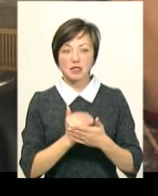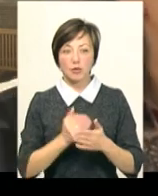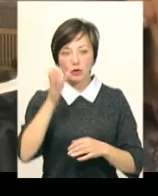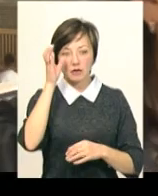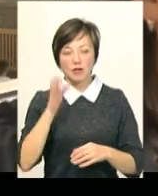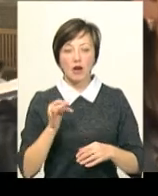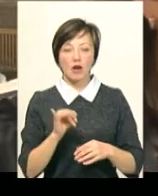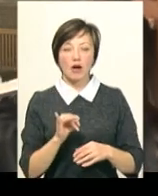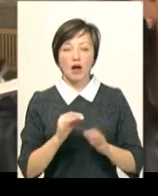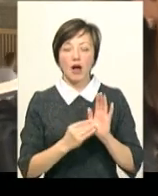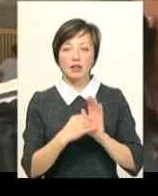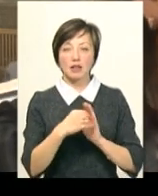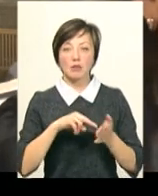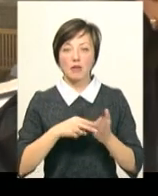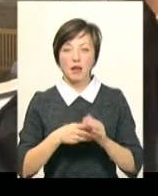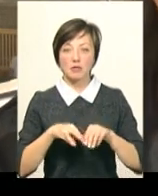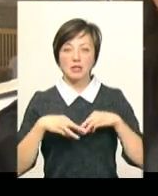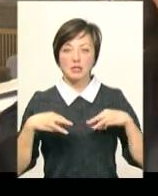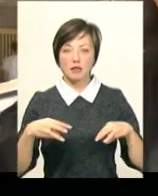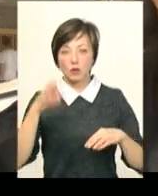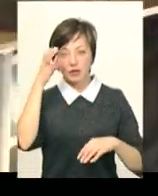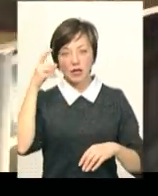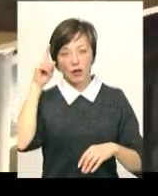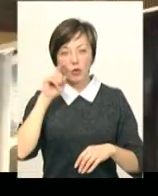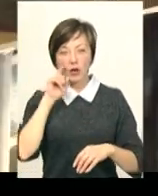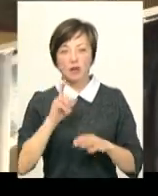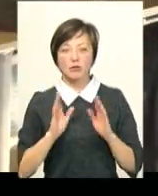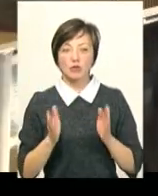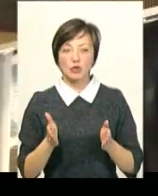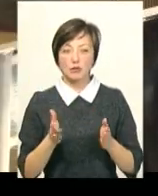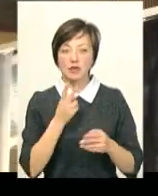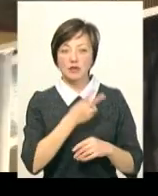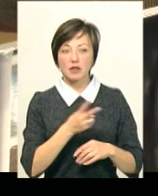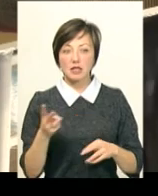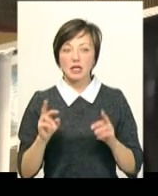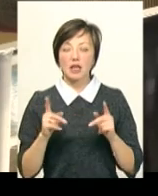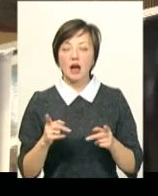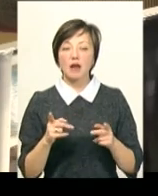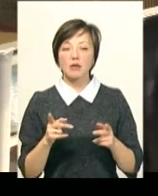освіти, у календарному плані Міністерства освіти і науки України. Будемо дивитися, як